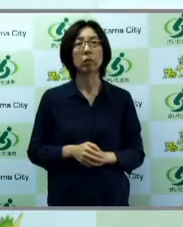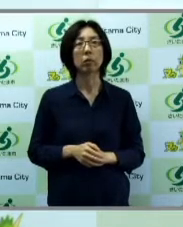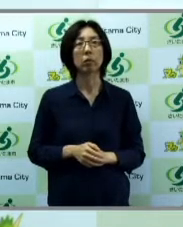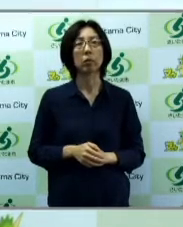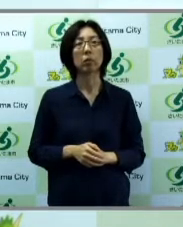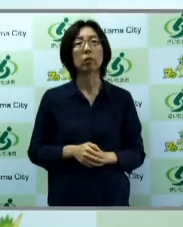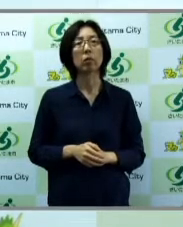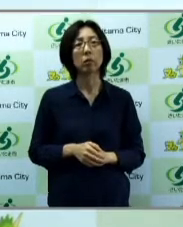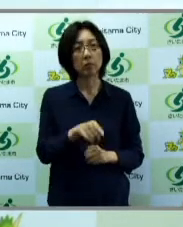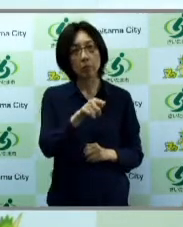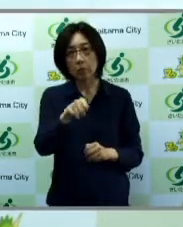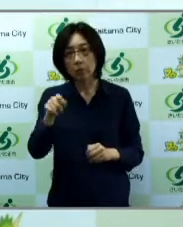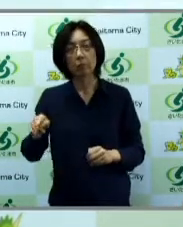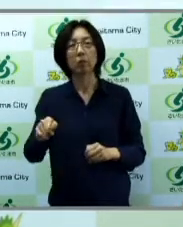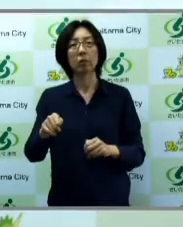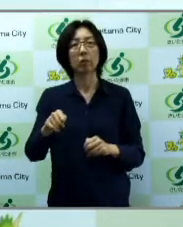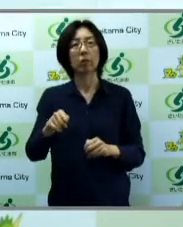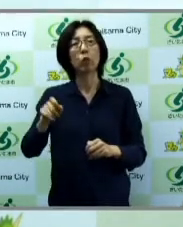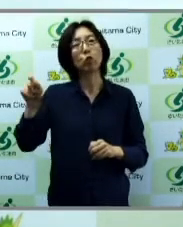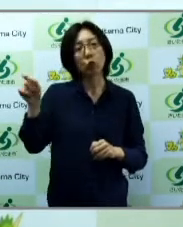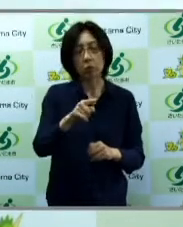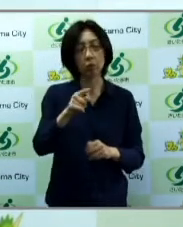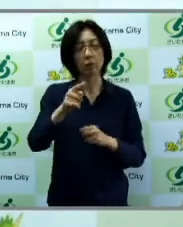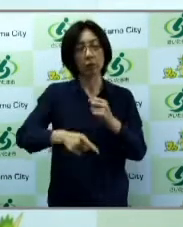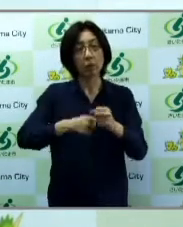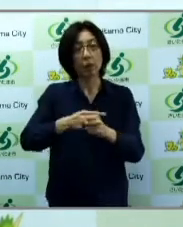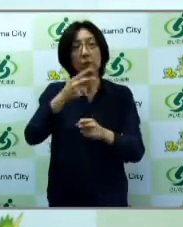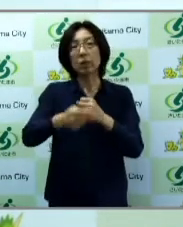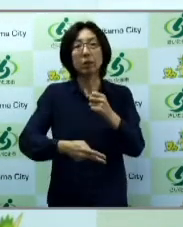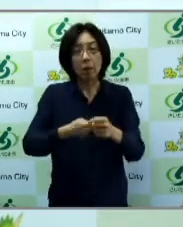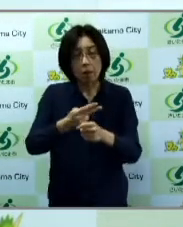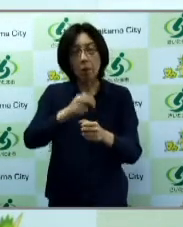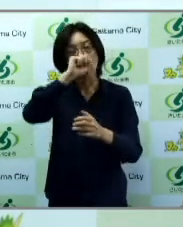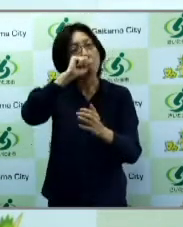なかなか1年2年ということではできない部分もございます。ただ